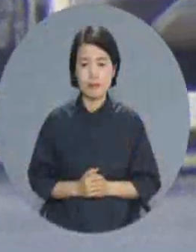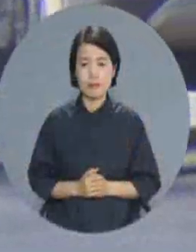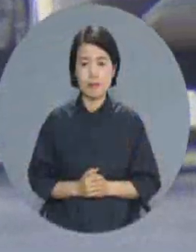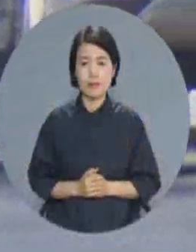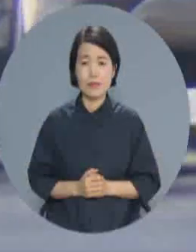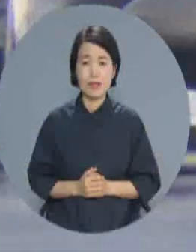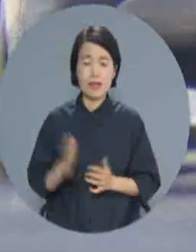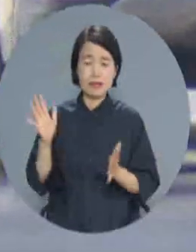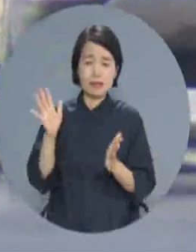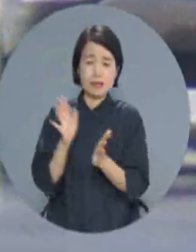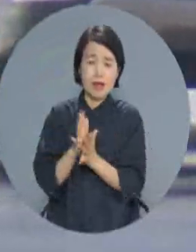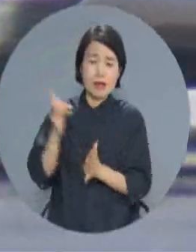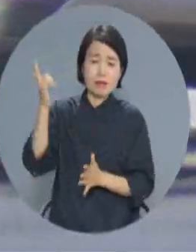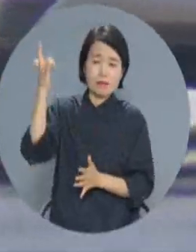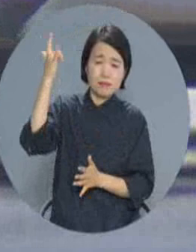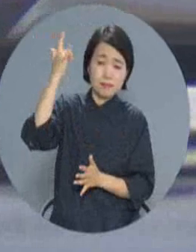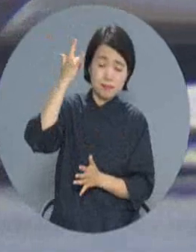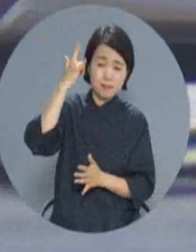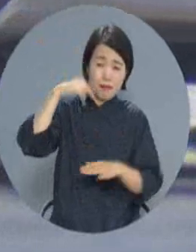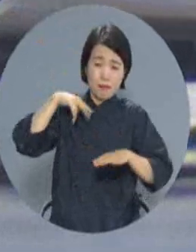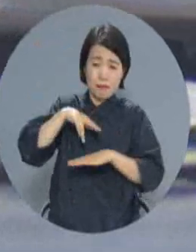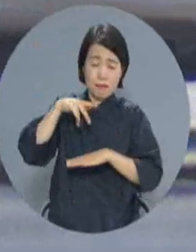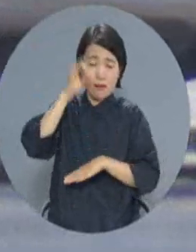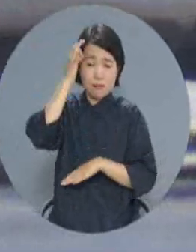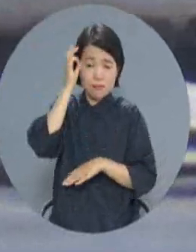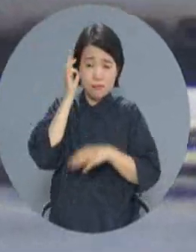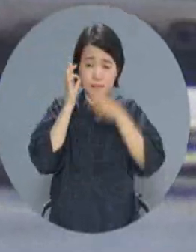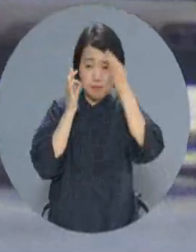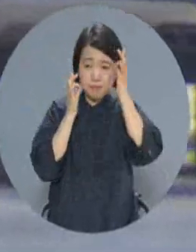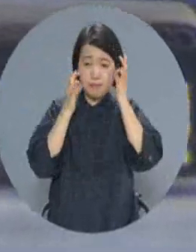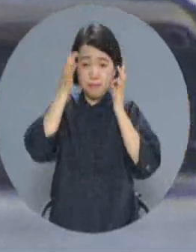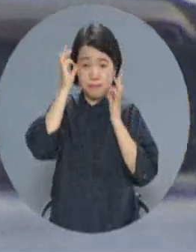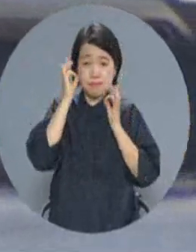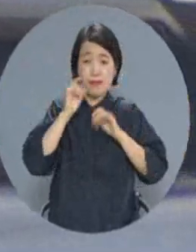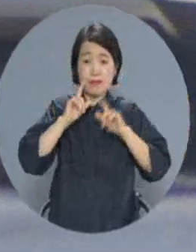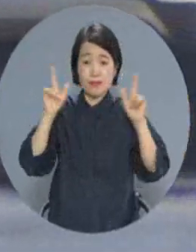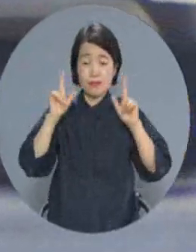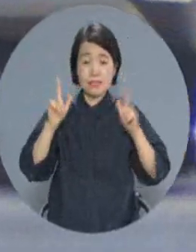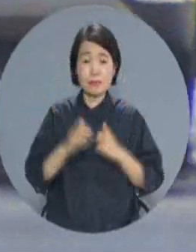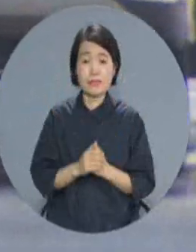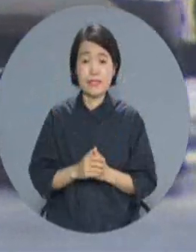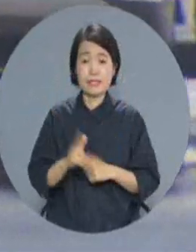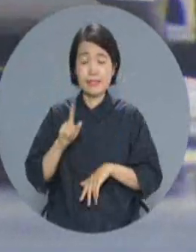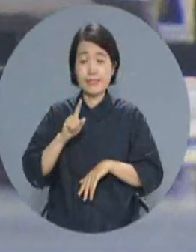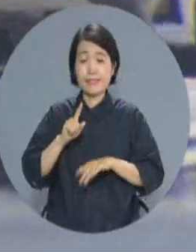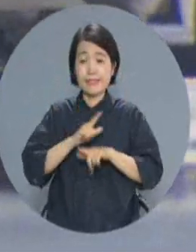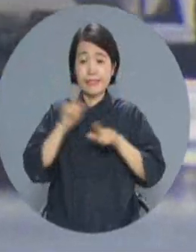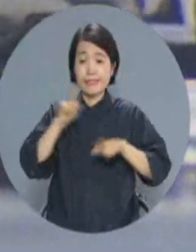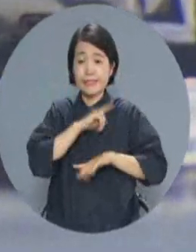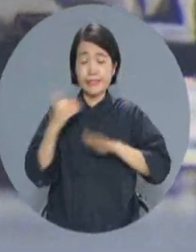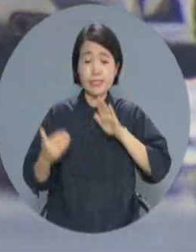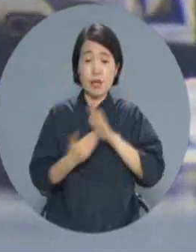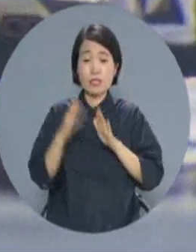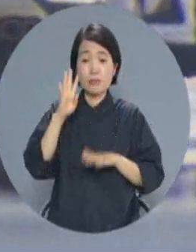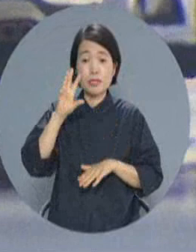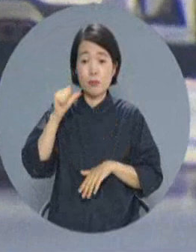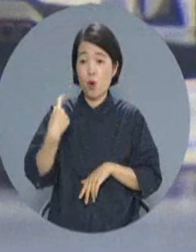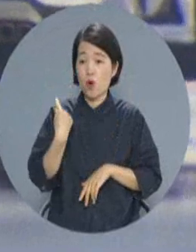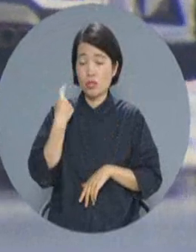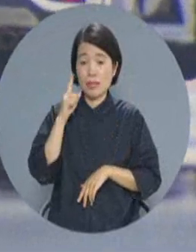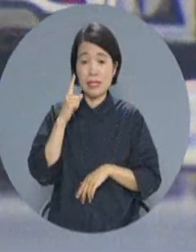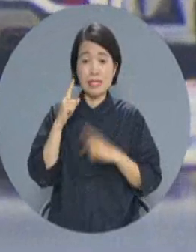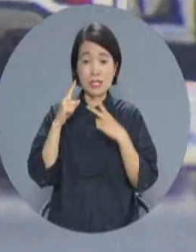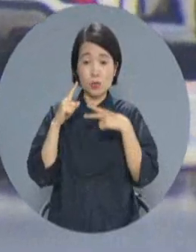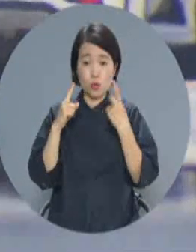차 들어가듯이 내리쬐는 햇볕에 걸을 때마다 땀이 흐르는 날씨였습니다. 낮 최고 기온은 35도로 어제보다